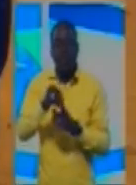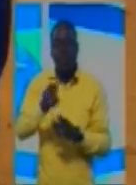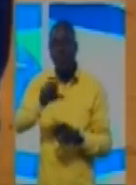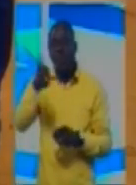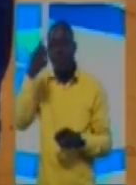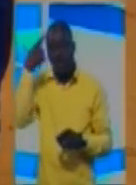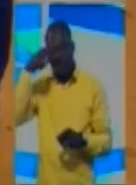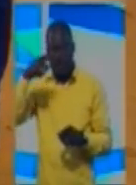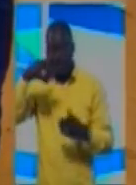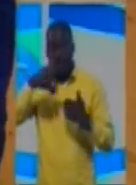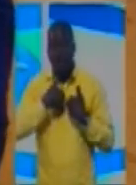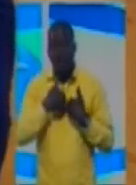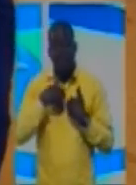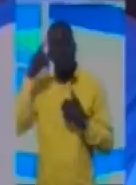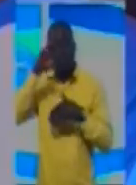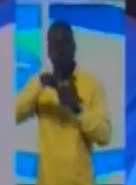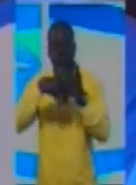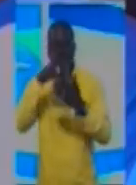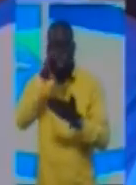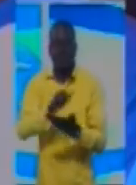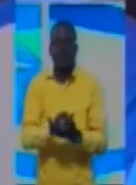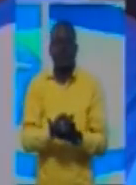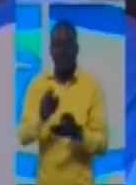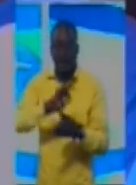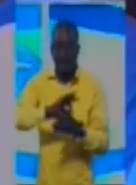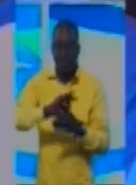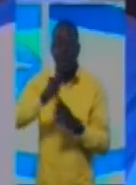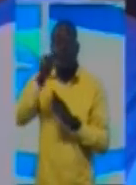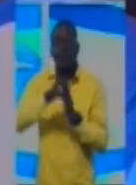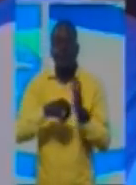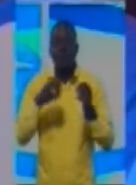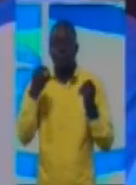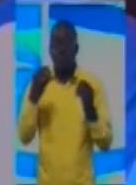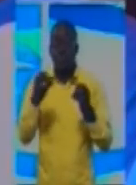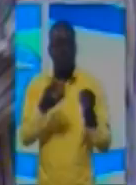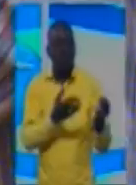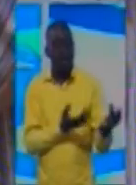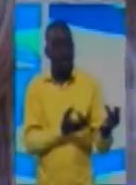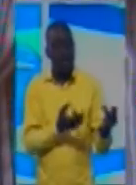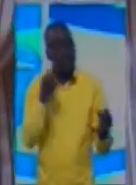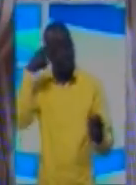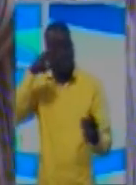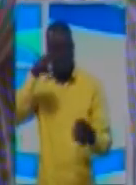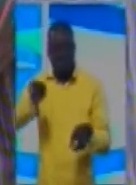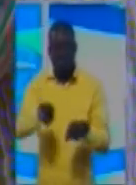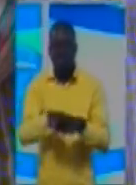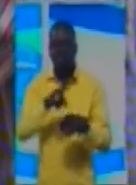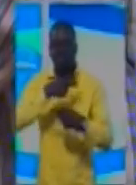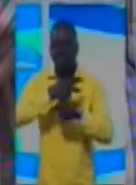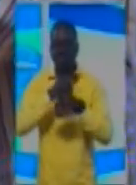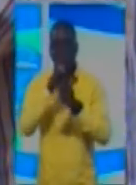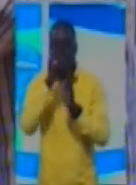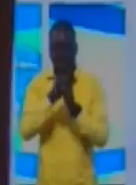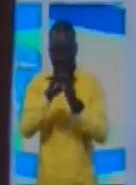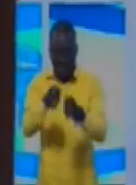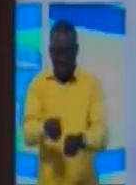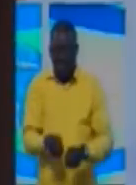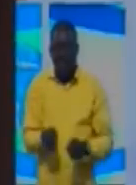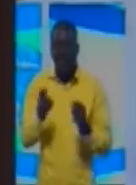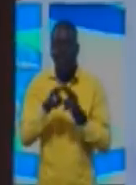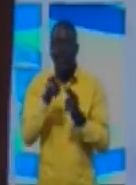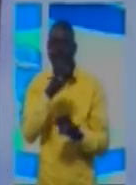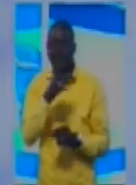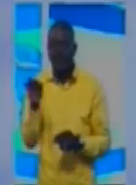et de l'apiculture. Une formation pluridisciplinaire attendue comme fertilisant de la production agricole au Burkina. Nous